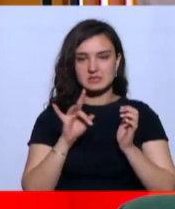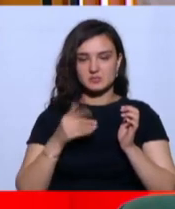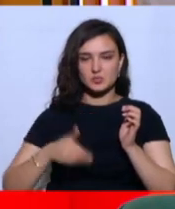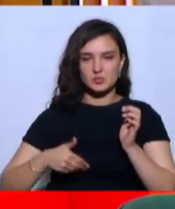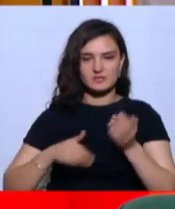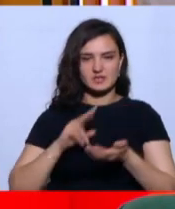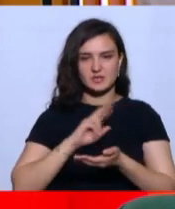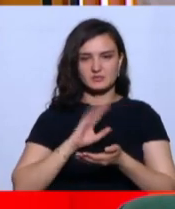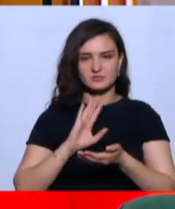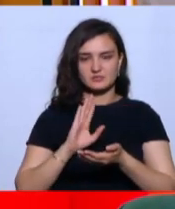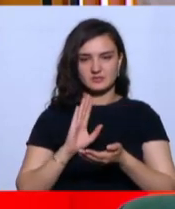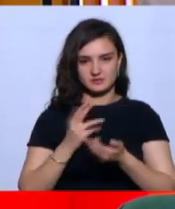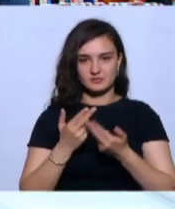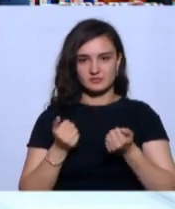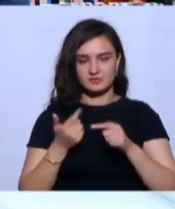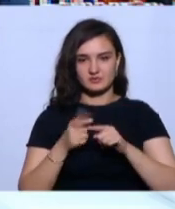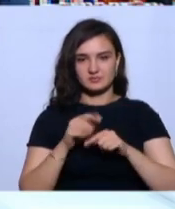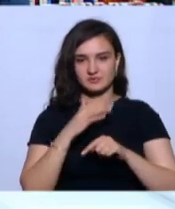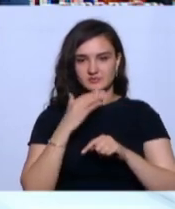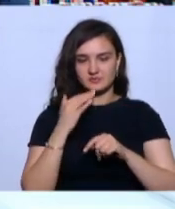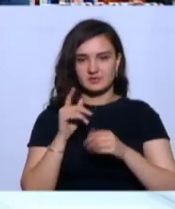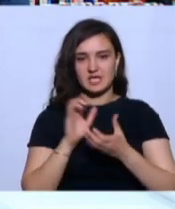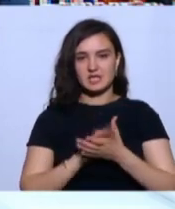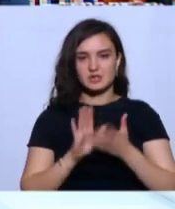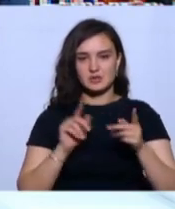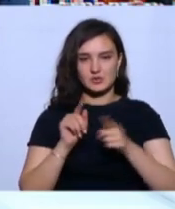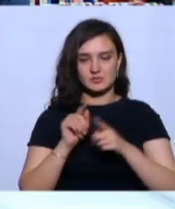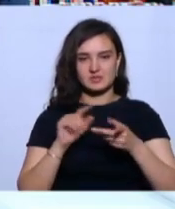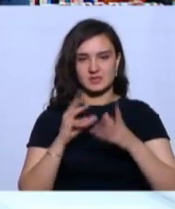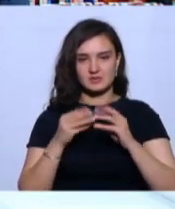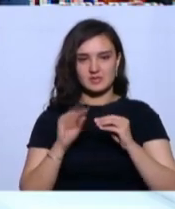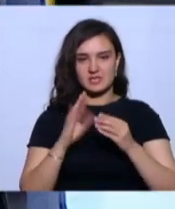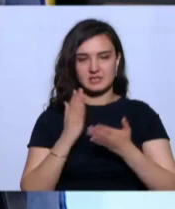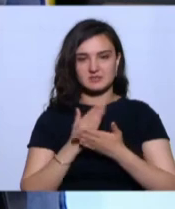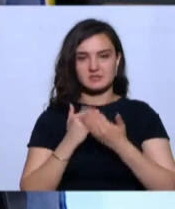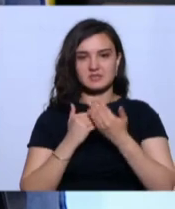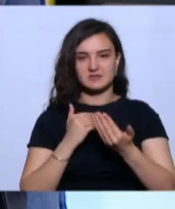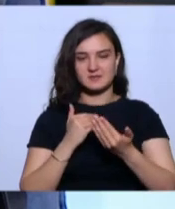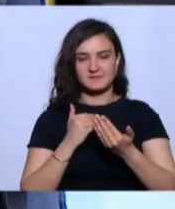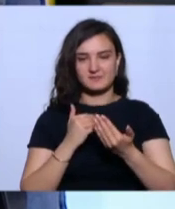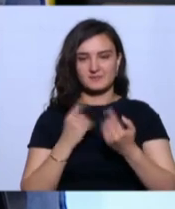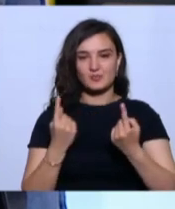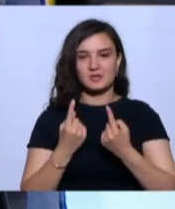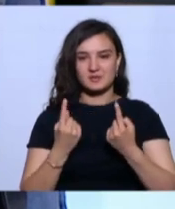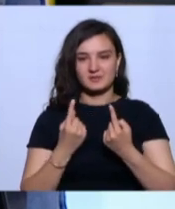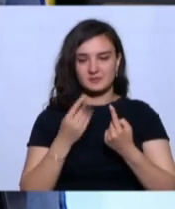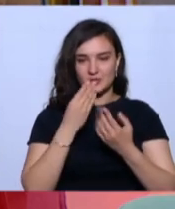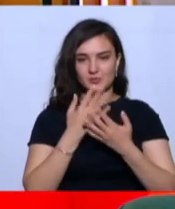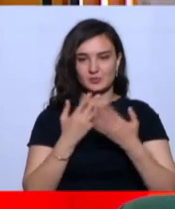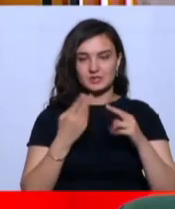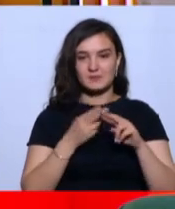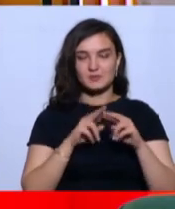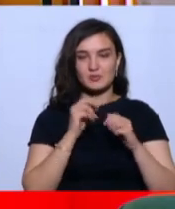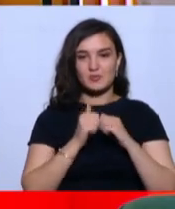არ უყვარს, ქალბატონ ზახომასია, ძალიან არ უყვარს. არ იცნობს, არ არის მისთვის ასე ვთქვათ ბუნებრივი პროდუქტი,